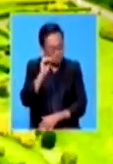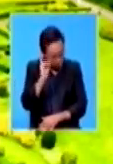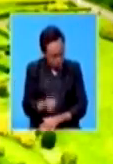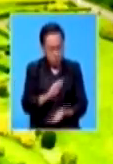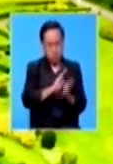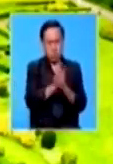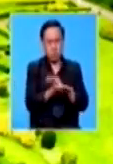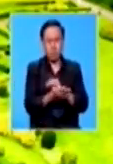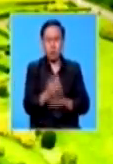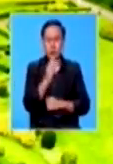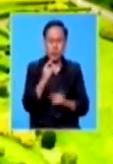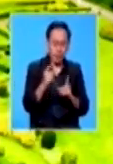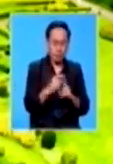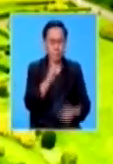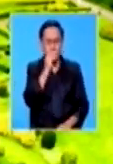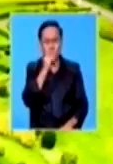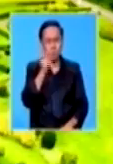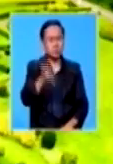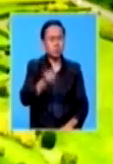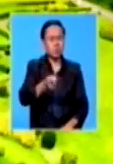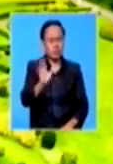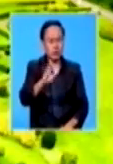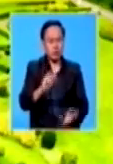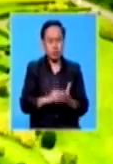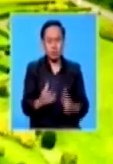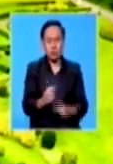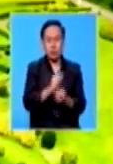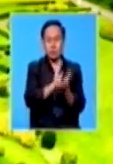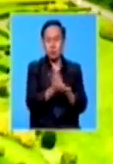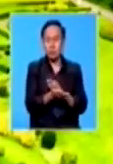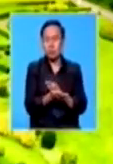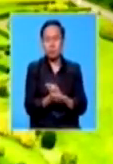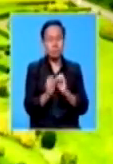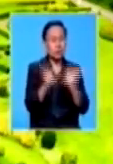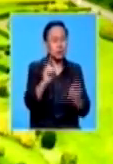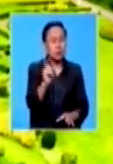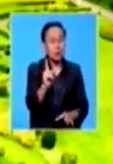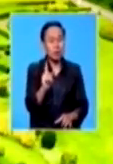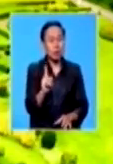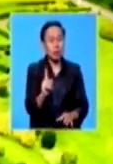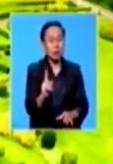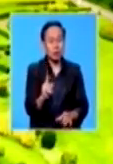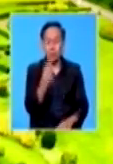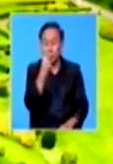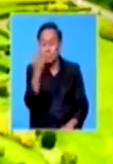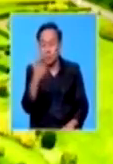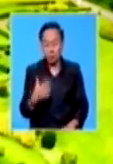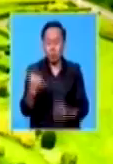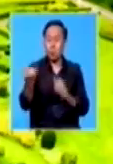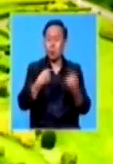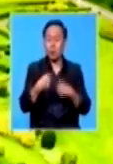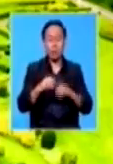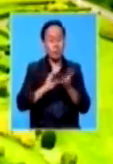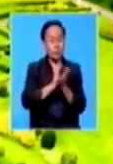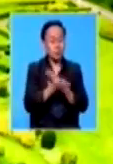ากกว่าที่ท่านพูดอีกแล้วนะ ที่บางคนพูดออกมาเนี่ยเจ้าไงไปรูปท่านบอกว่ามองอะไรไม่เห็นก็มันจะมาเห็นได้ยังไงล่ะเพราะว่าผมบริหารภาย